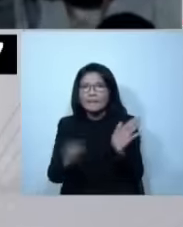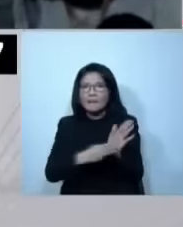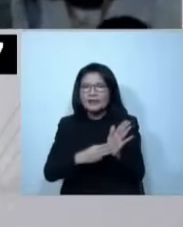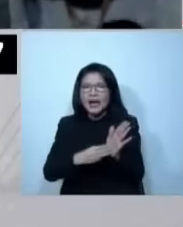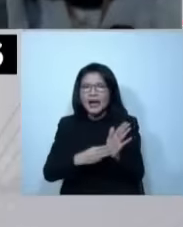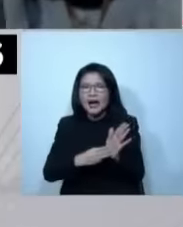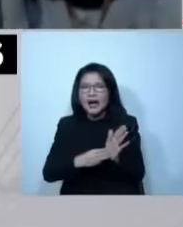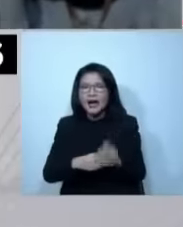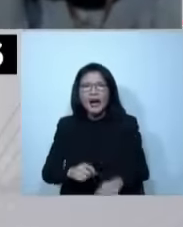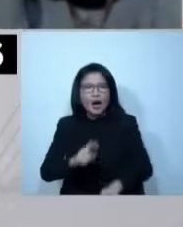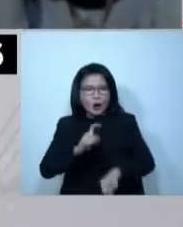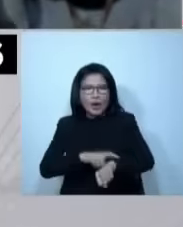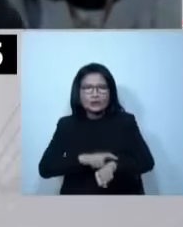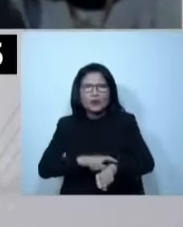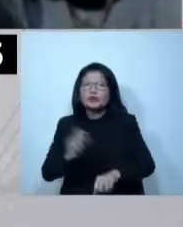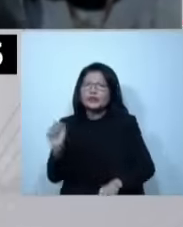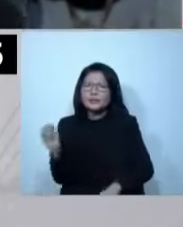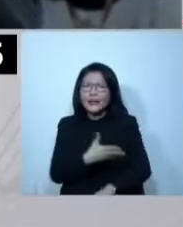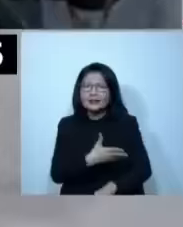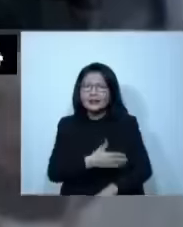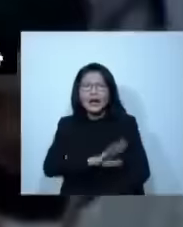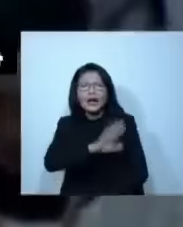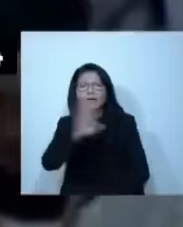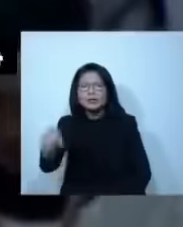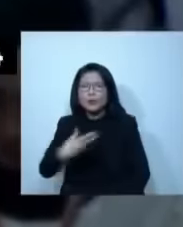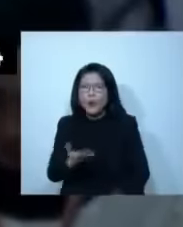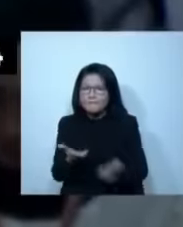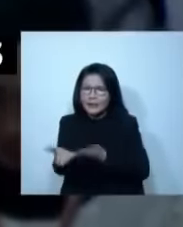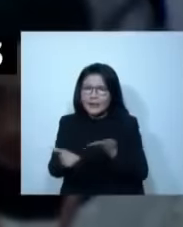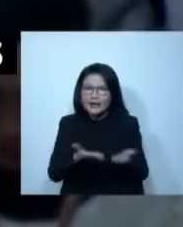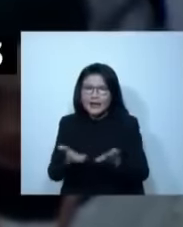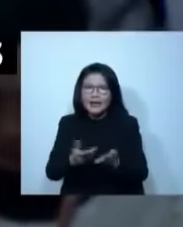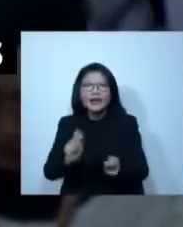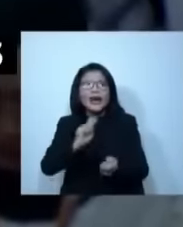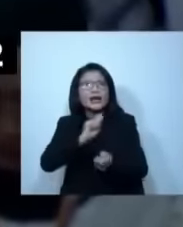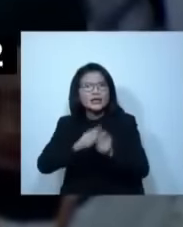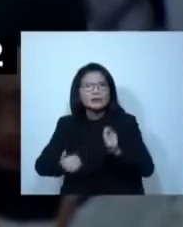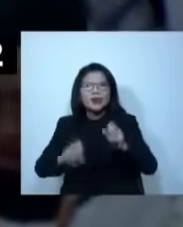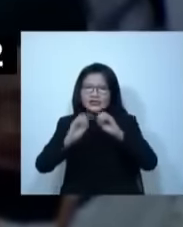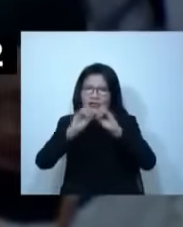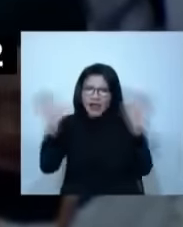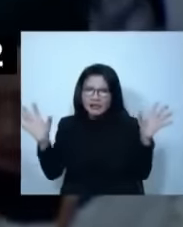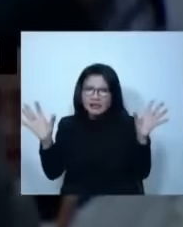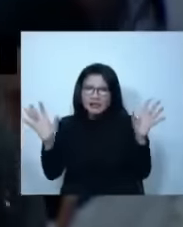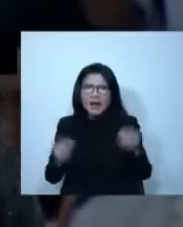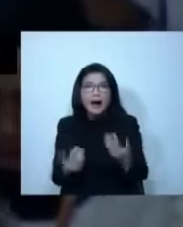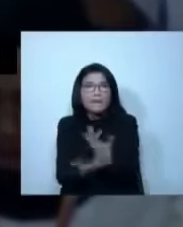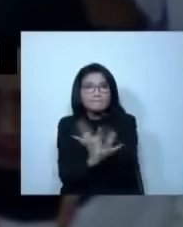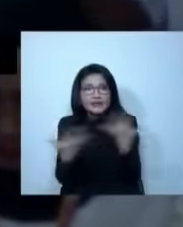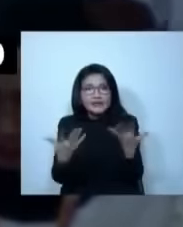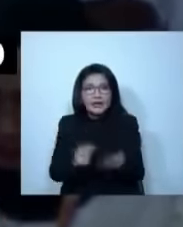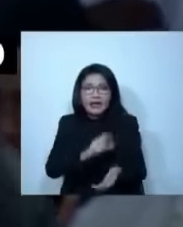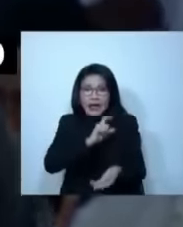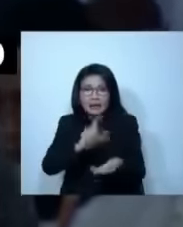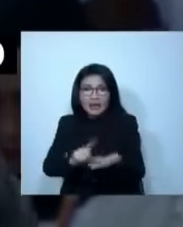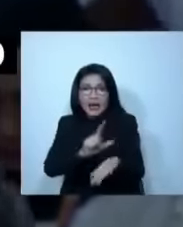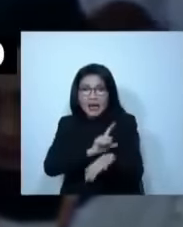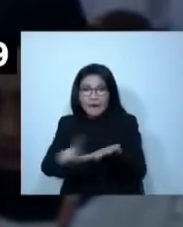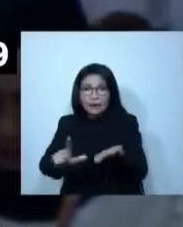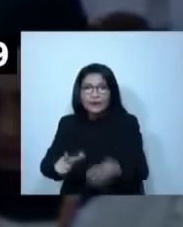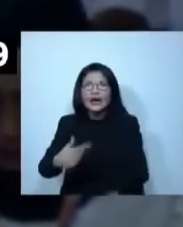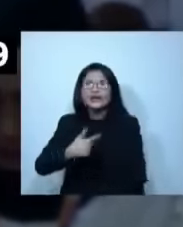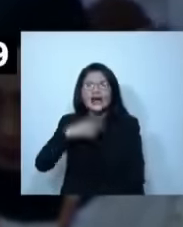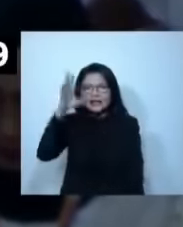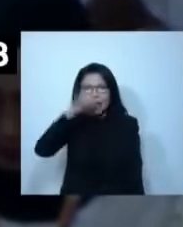maka berapa waktunya harus beres. Semua ukuran pelayanan dibuat transparan. Lalu publik yang melapor tahu persis, saya